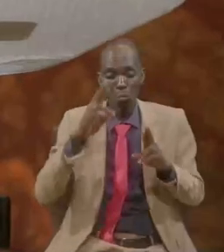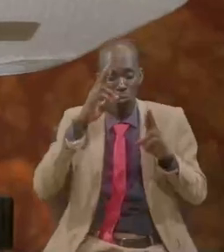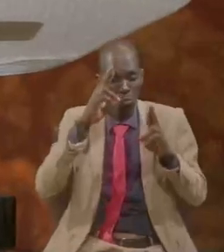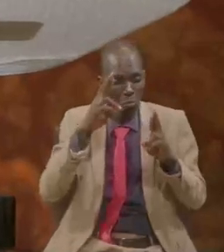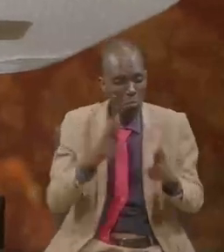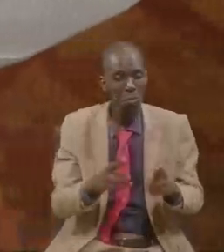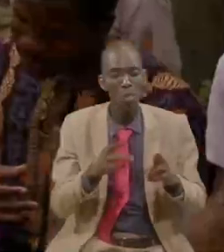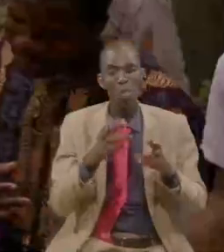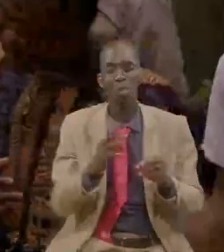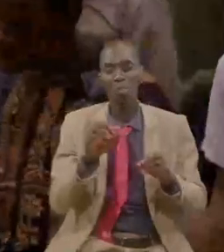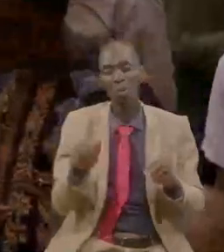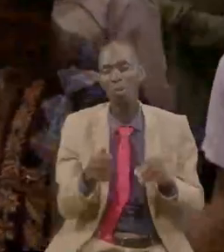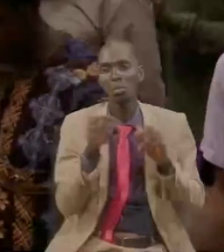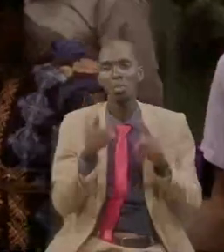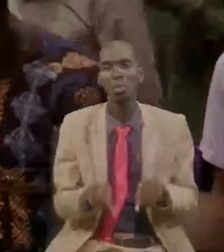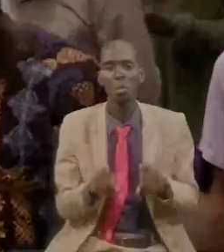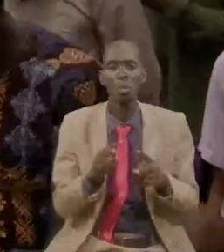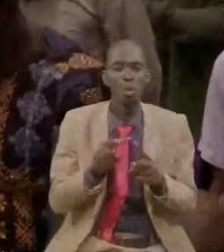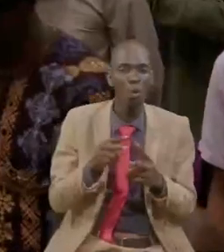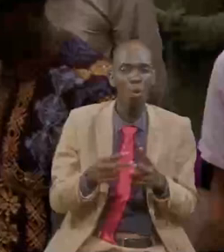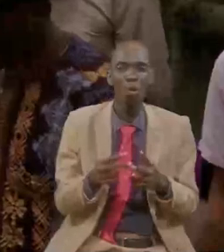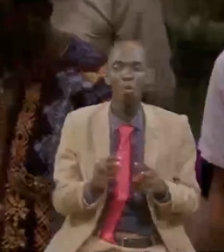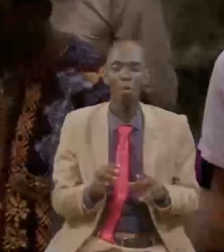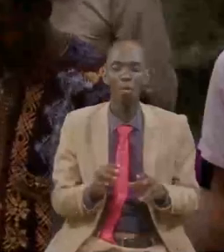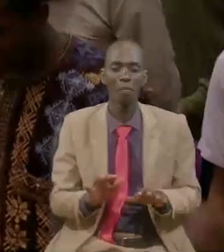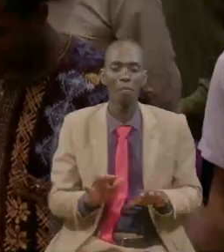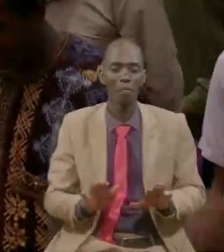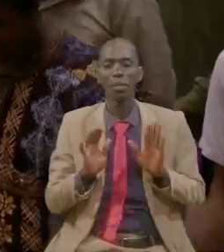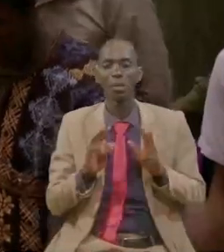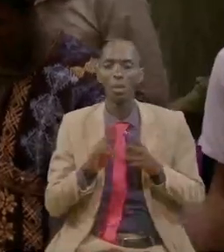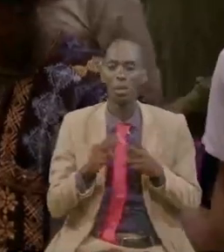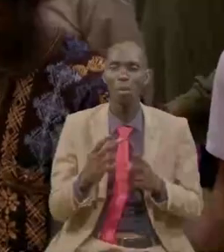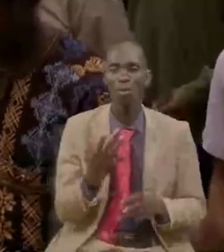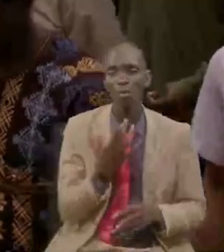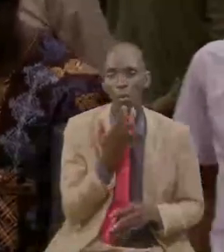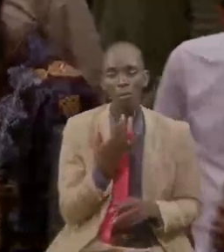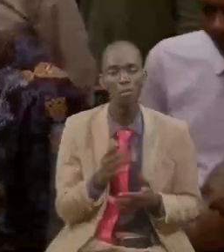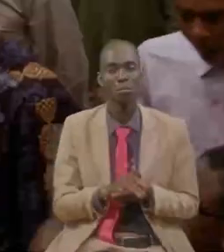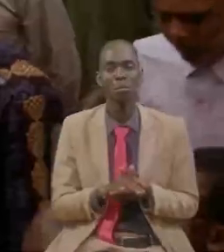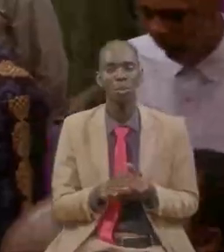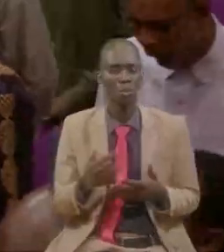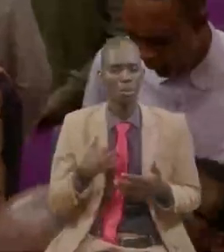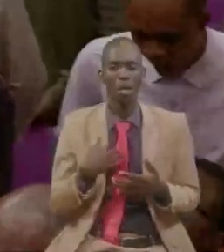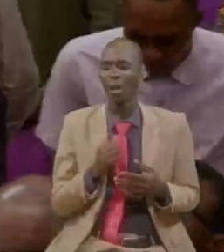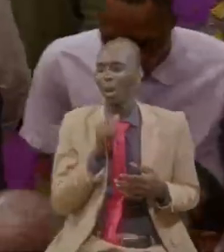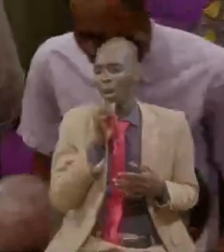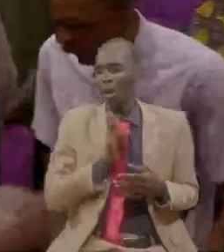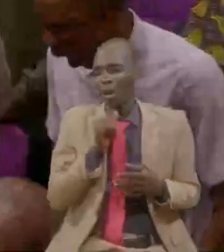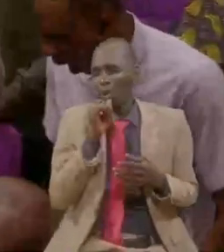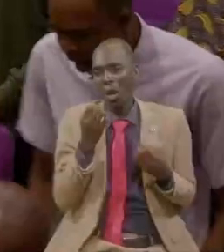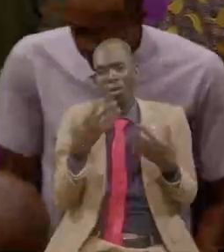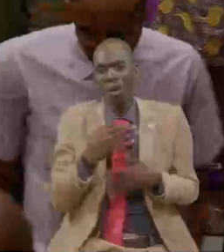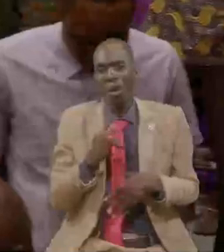n'y a pas d'acception de personne. Il n'y a pas de crainte ou de faveur. Vous ne faites rien parce que j'ai peur, j'ai peur, j'ai